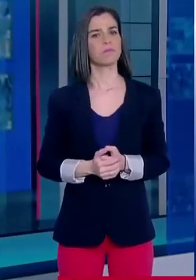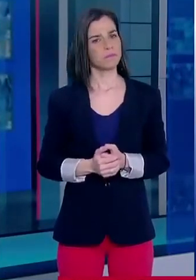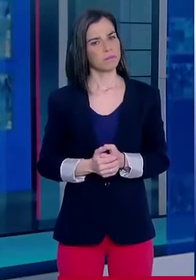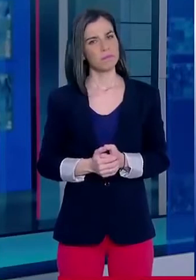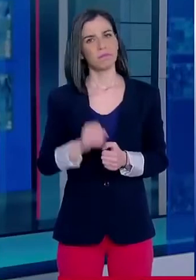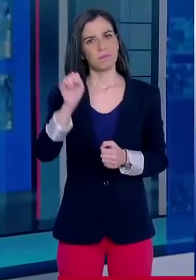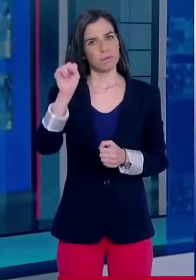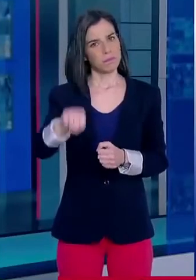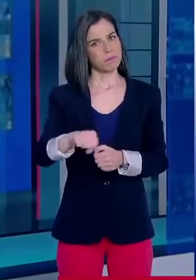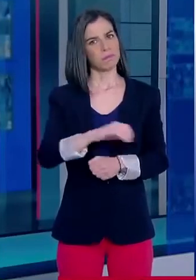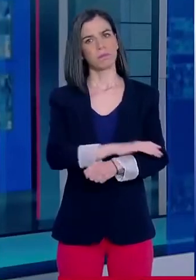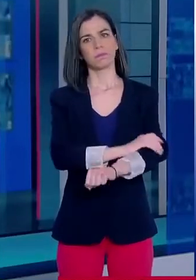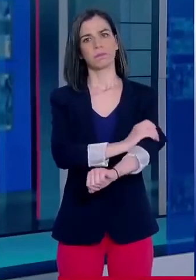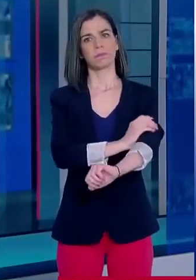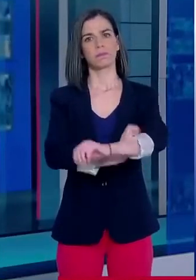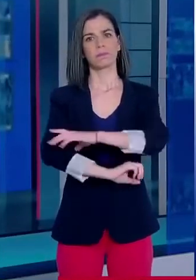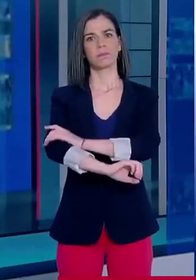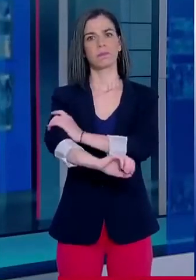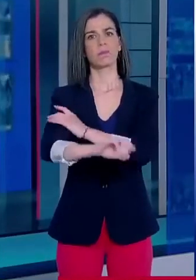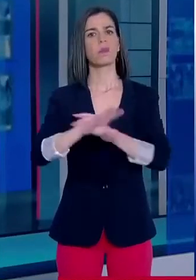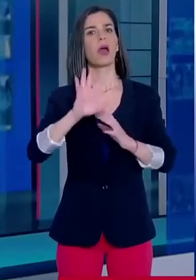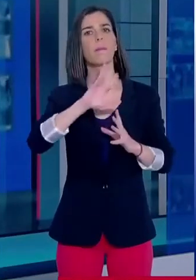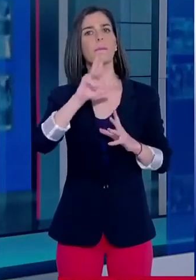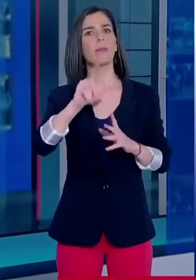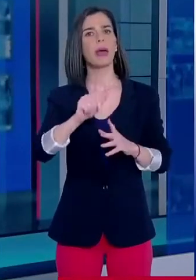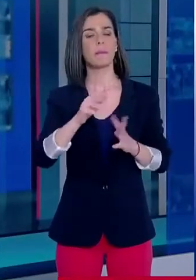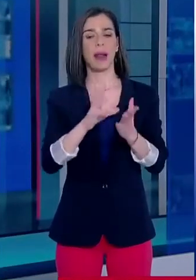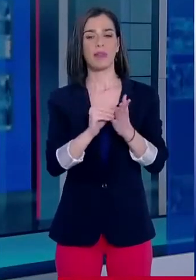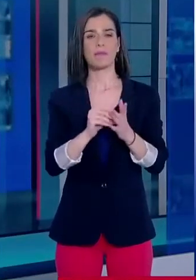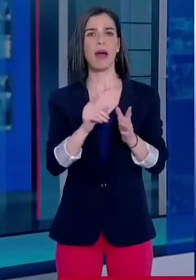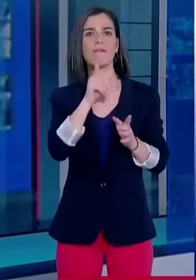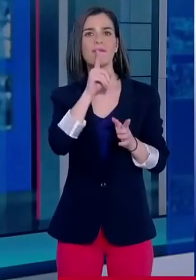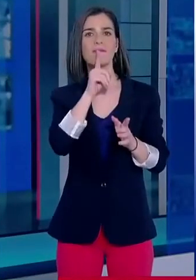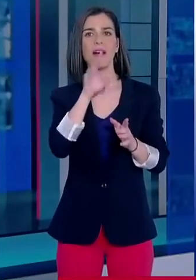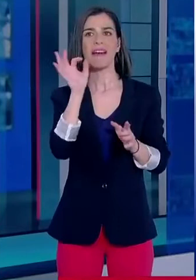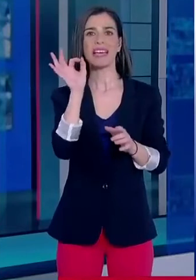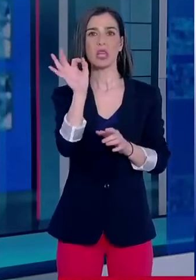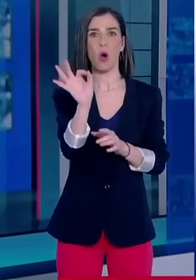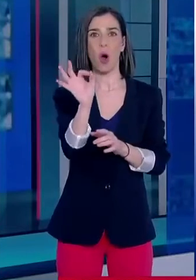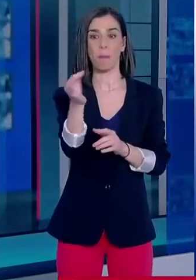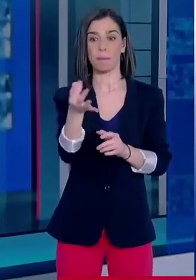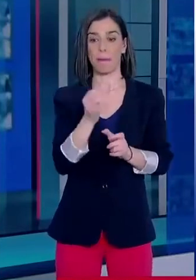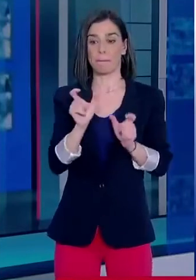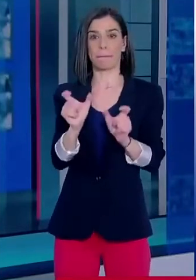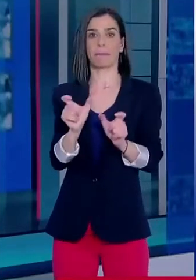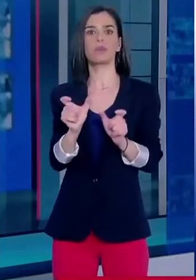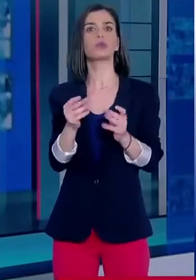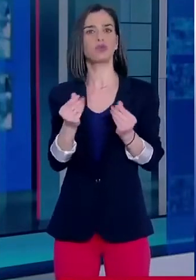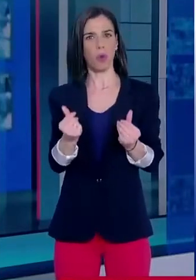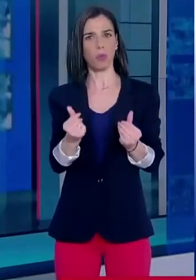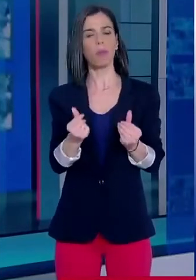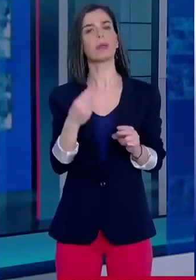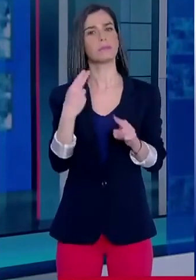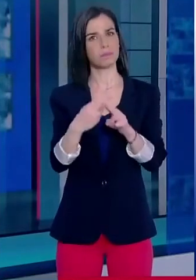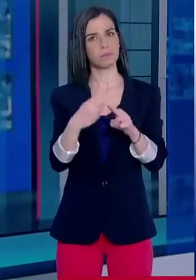Ναι, το να χτίσει κανείς σταδιακά ανοσία σε αυτό τον ιό είναι σημαντικό, όπως